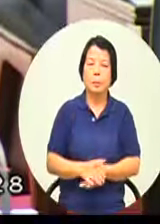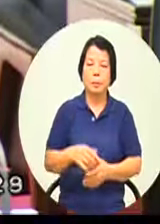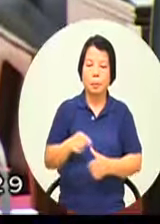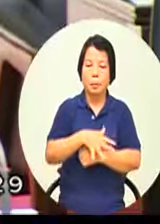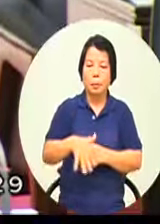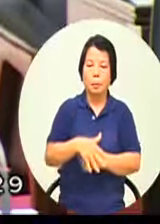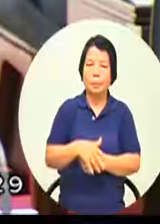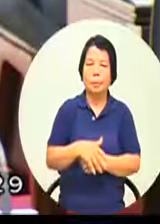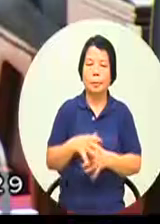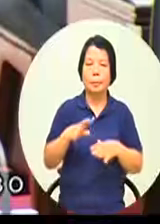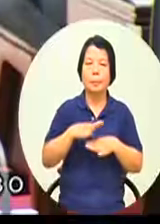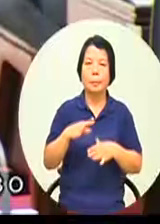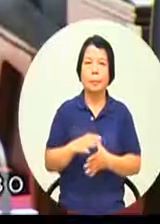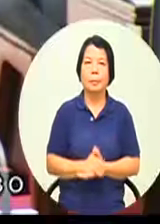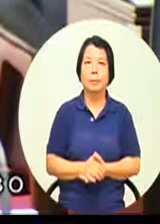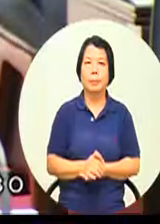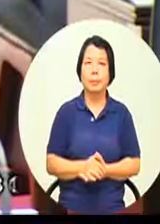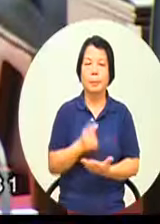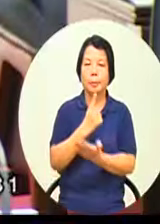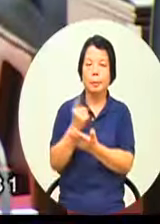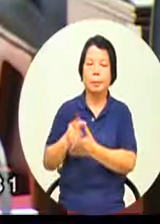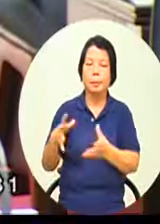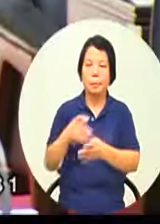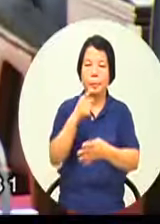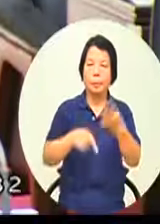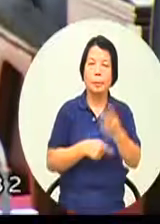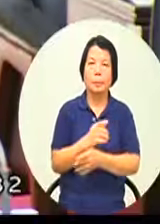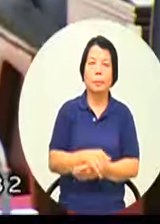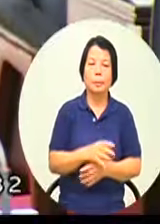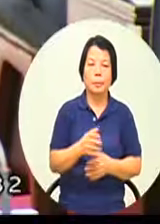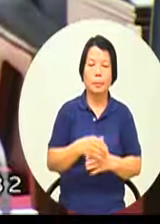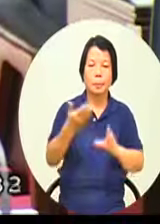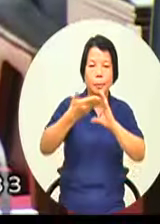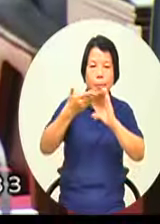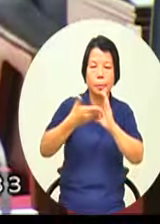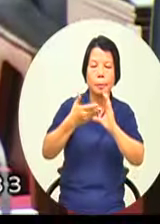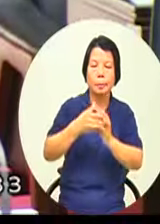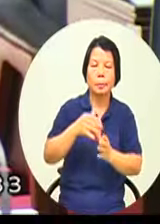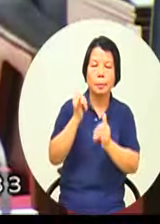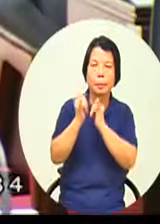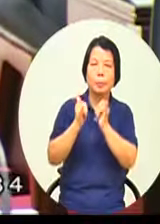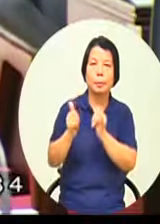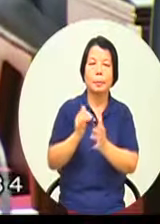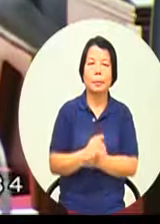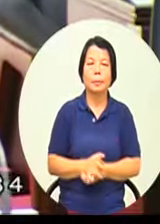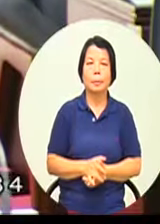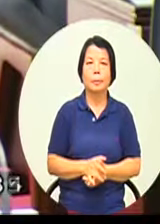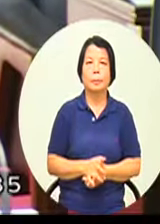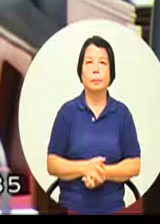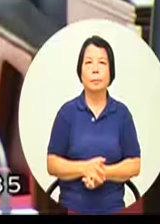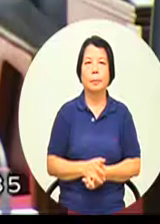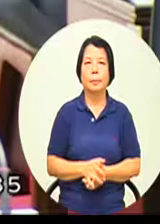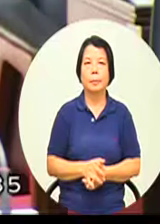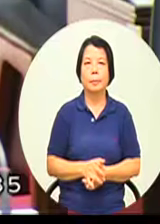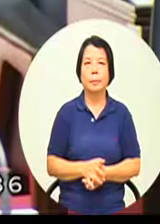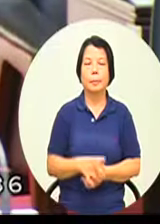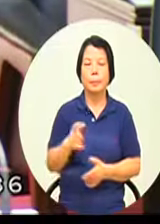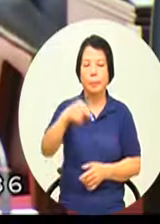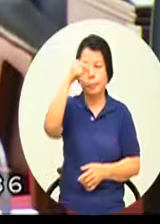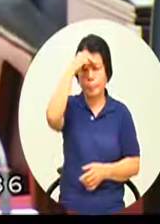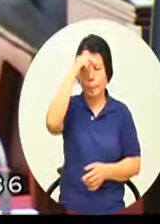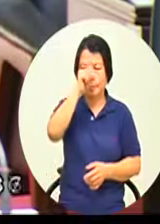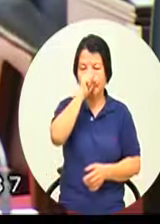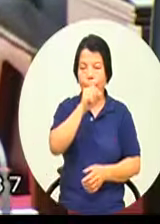哈，那各位同仁，各位电视机前的乡亲，大家下午好。